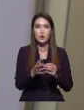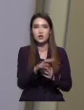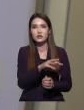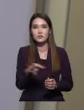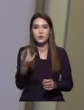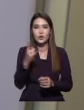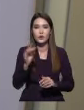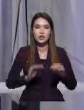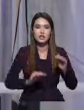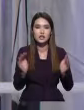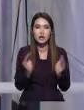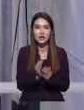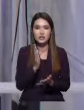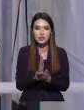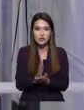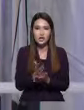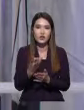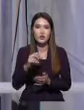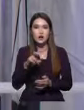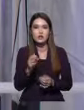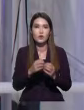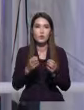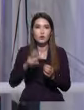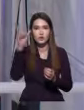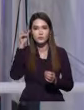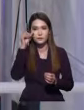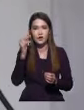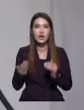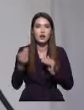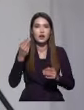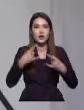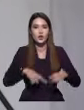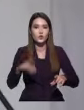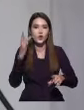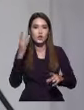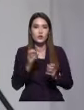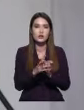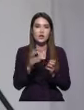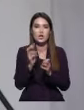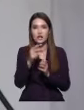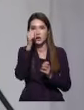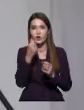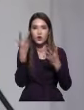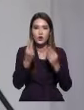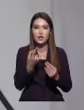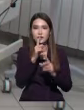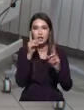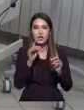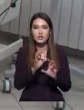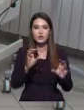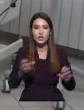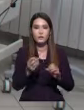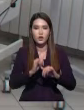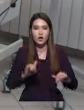нәресте шала туады. Яғни орта есеппен әрбір 10-шы бала мерзімнен бұрын дүниеге келеді. Өмір есігін мерзімнен бұрын ашатын сәбилердің саны жылдан жылға